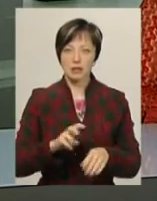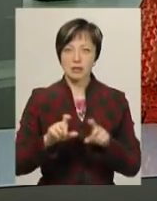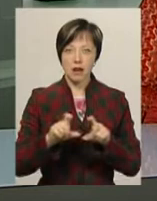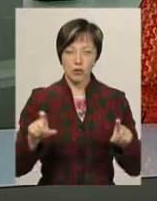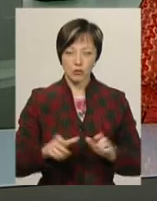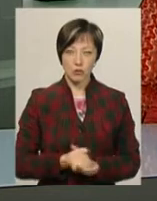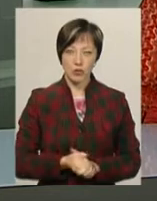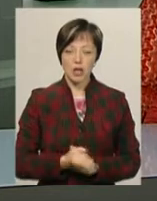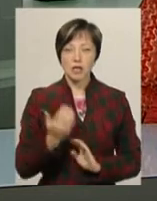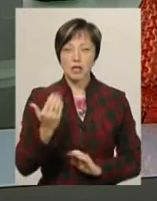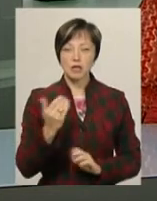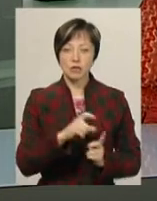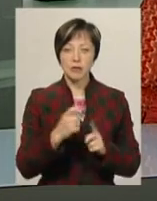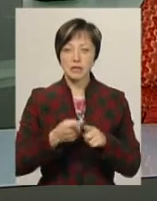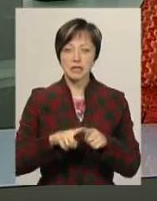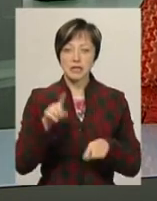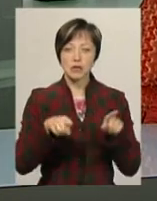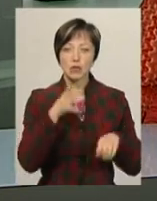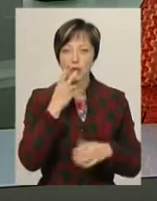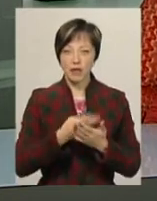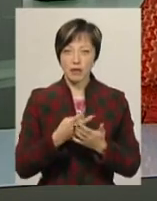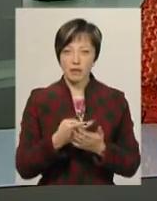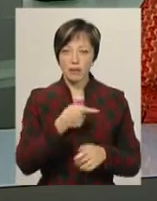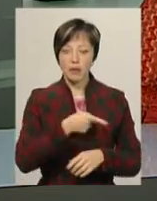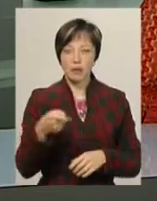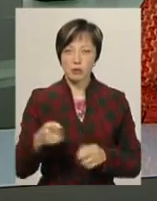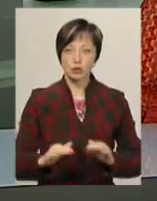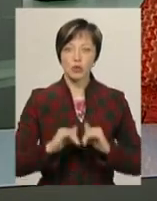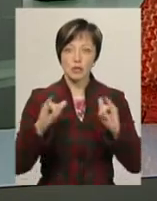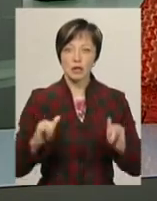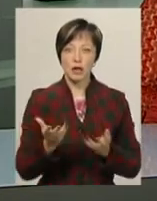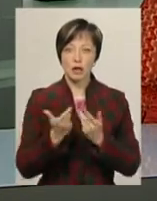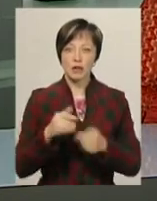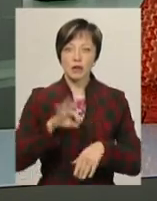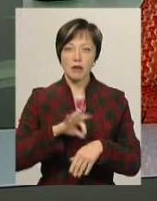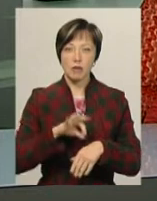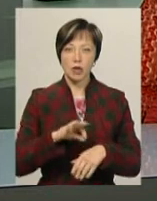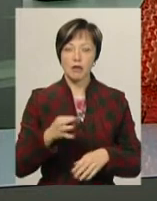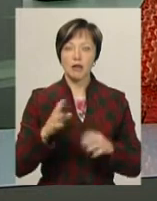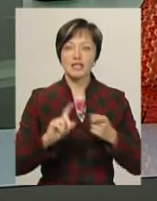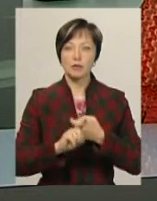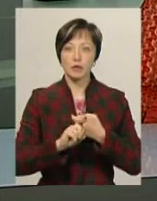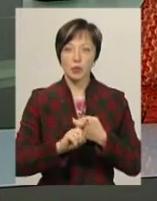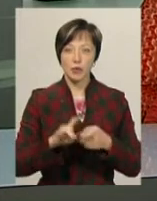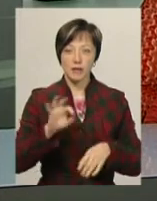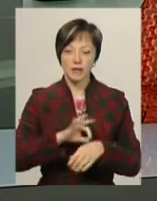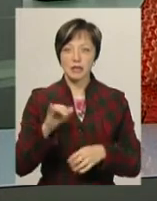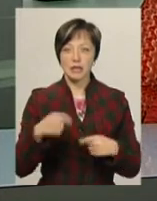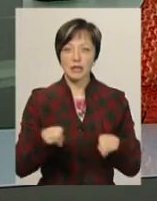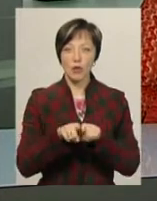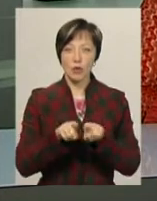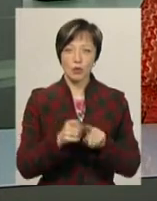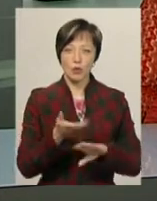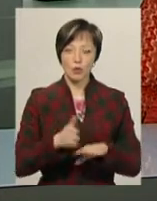Оксана Піддубна. За її словами, це сезонне явище. У цей період зростає кількість захворювань на респіраторні вірусні інфекції, а також